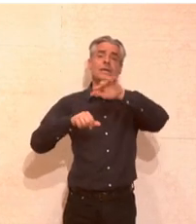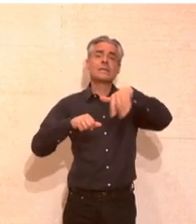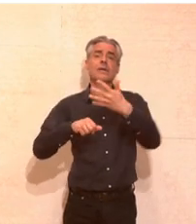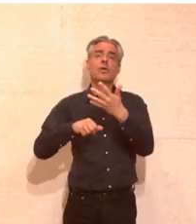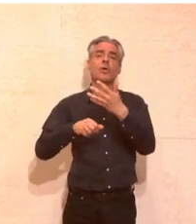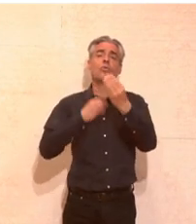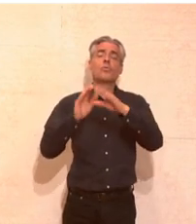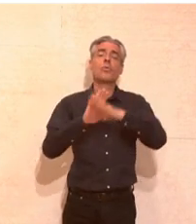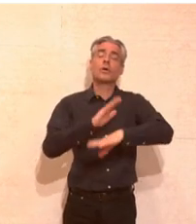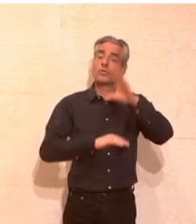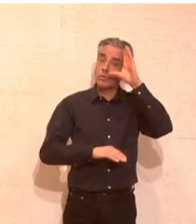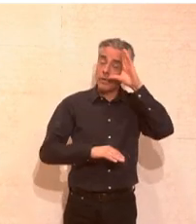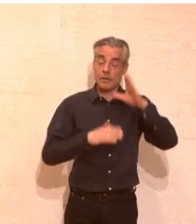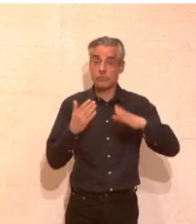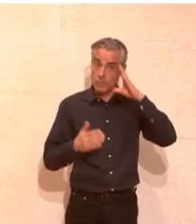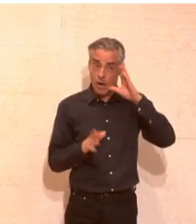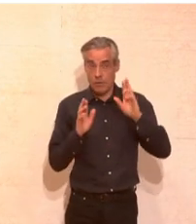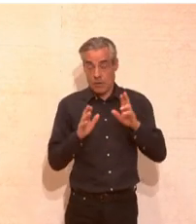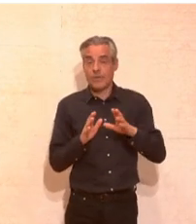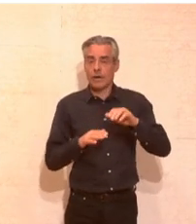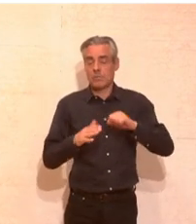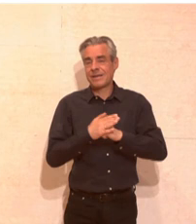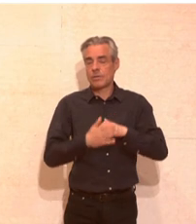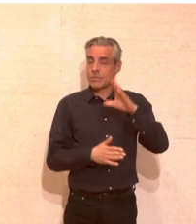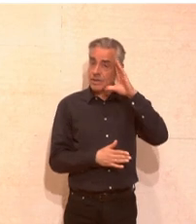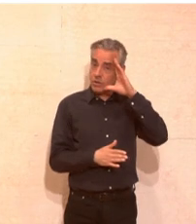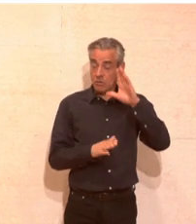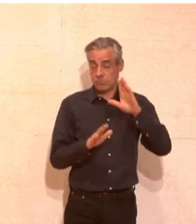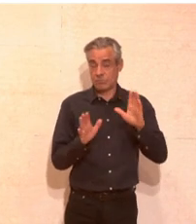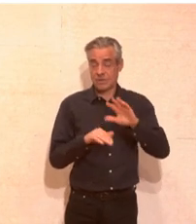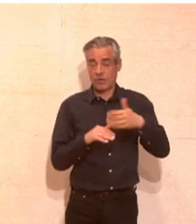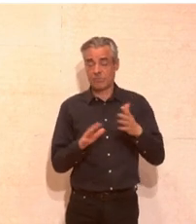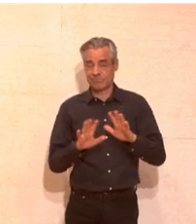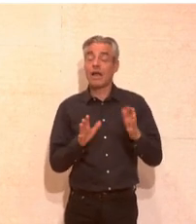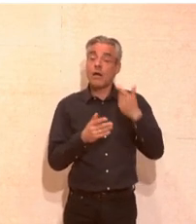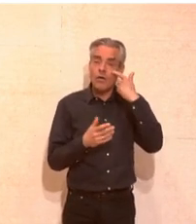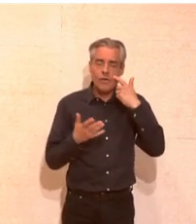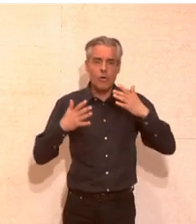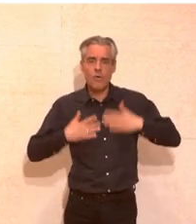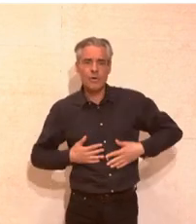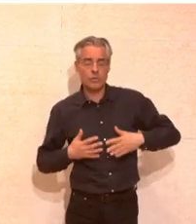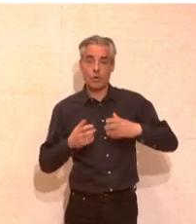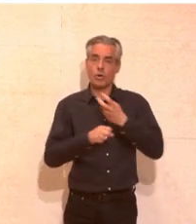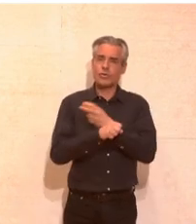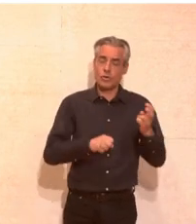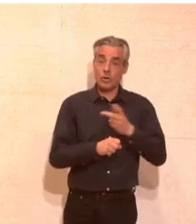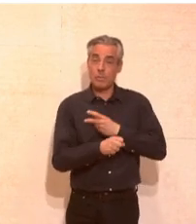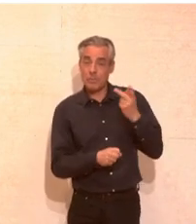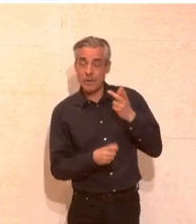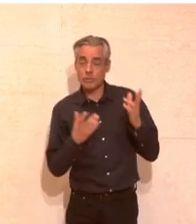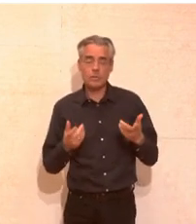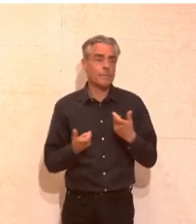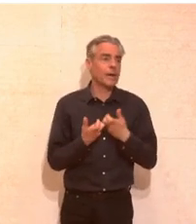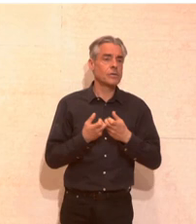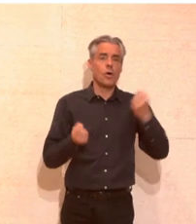moins, enfin, moins, j'espère pas, mais 5 heures déjà, et là, on voit apparaître des comportements dangereux beaucoup plus importants,